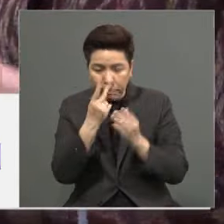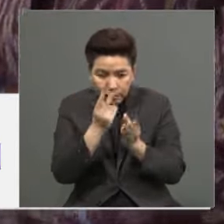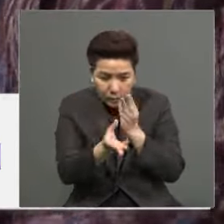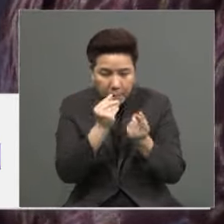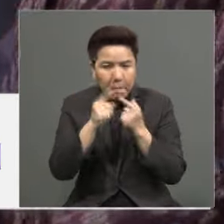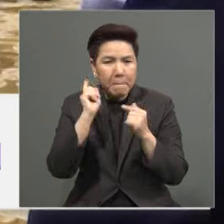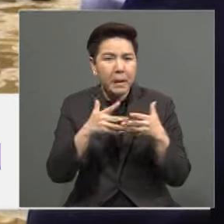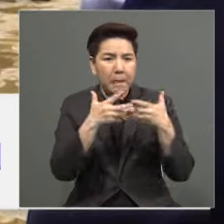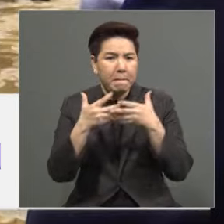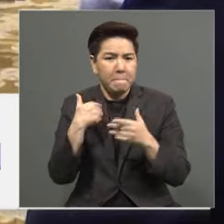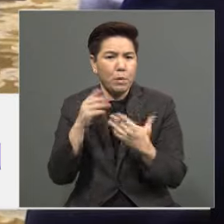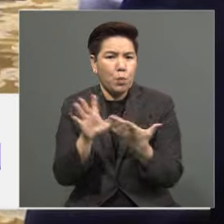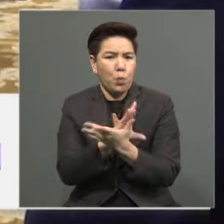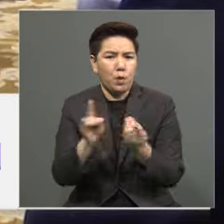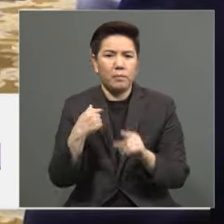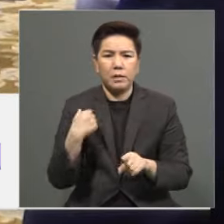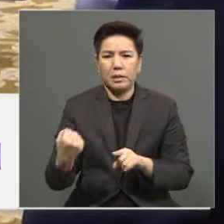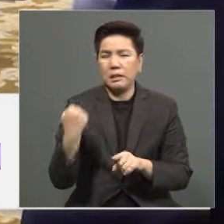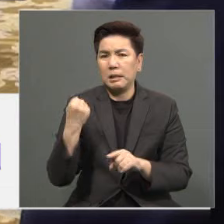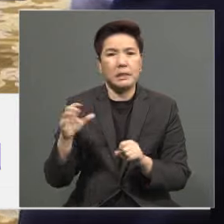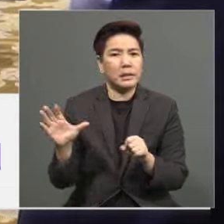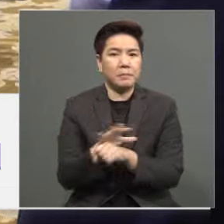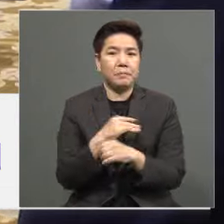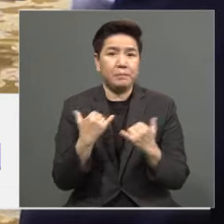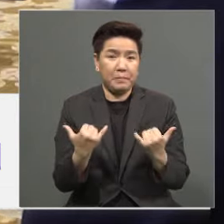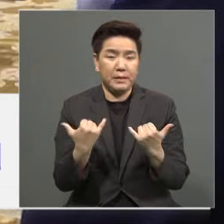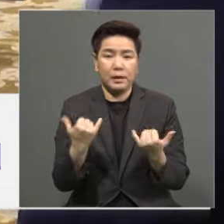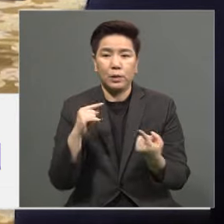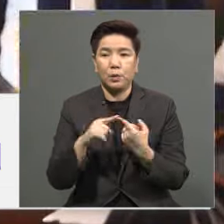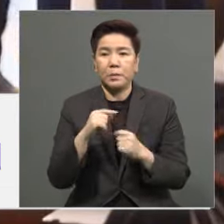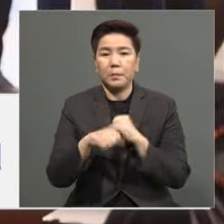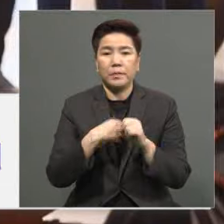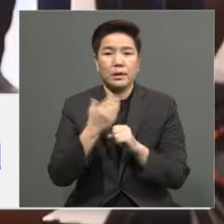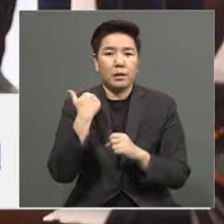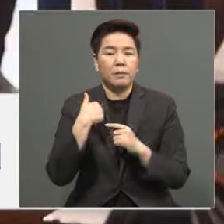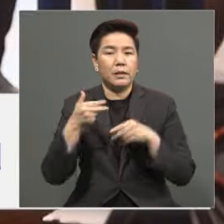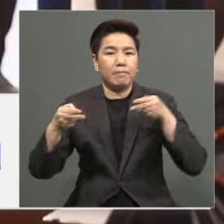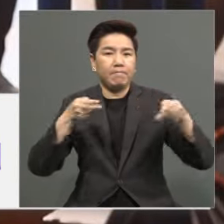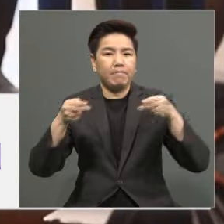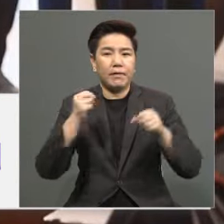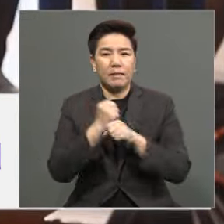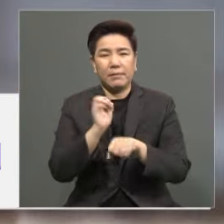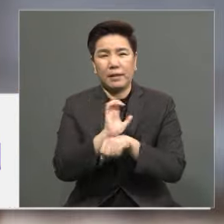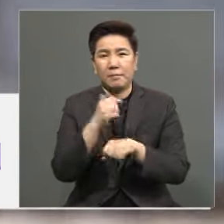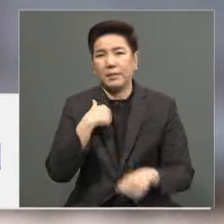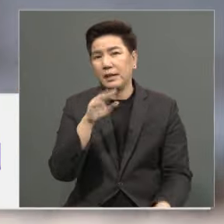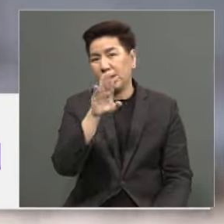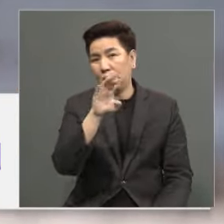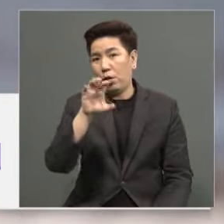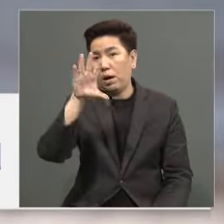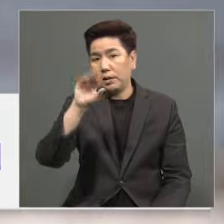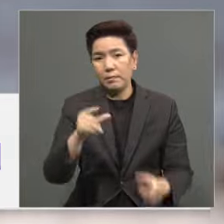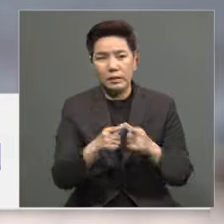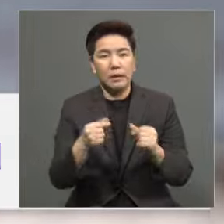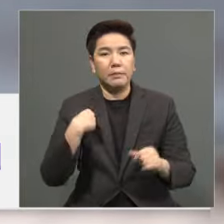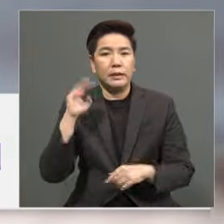ประเทศที่มีซอพาวเวอร์ที่ทรงอิทธิพลที่สุดในโลกเมื่อปีที่ผ่านมาก็มีการถ่ายทำภาพยนตร์กว่า 450เรื่อง